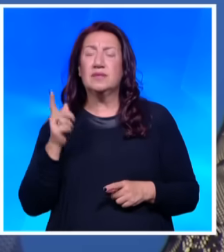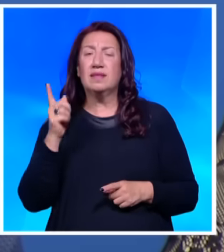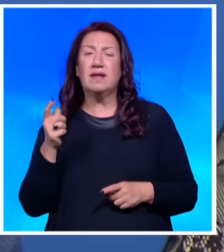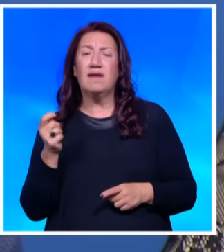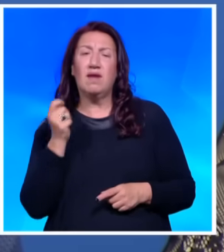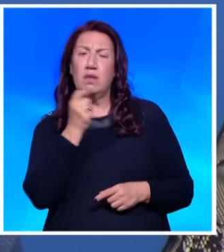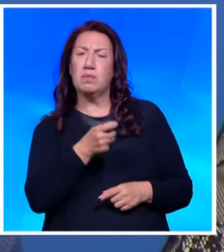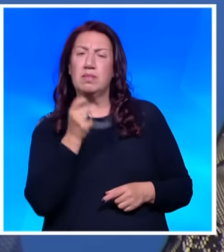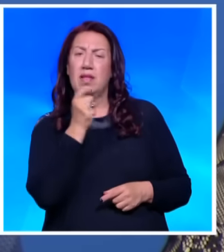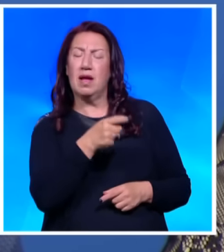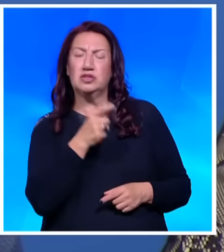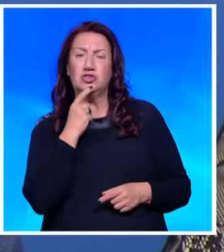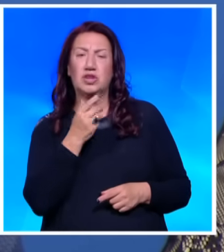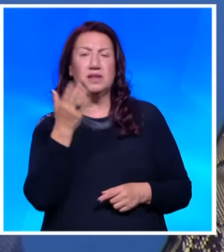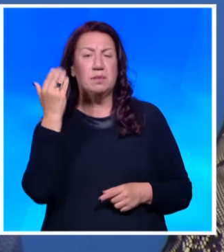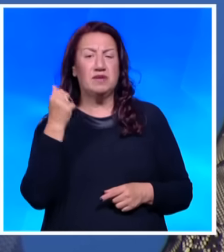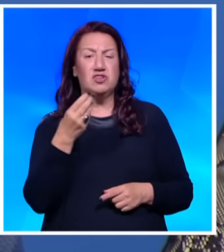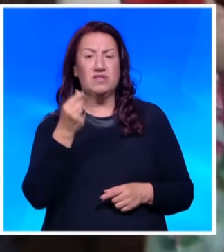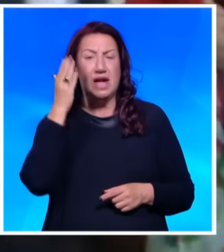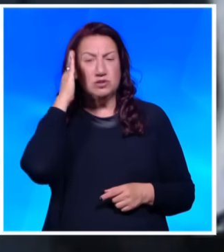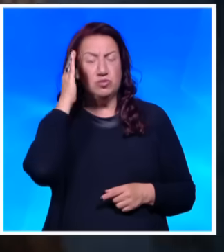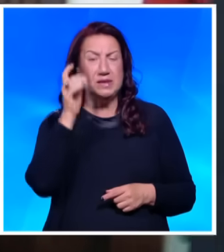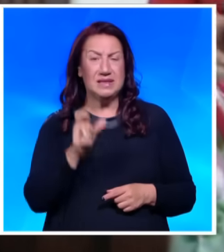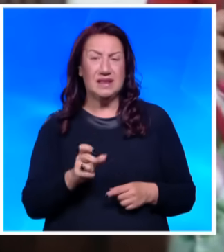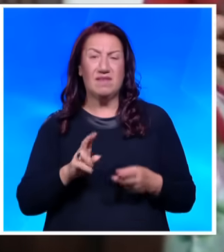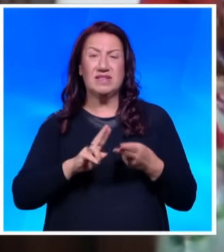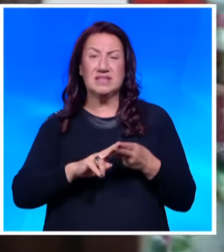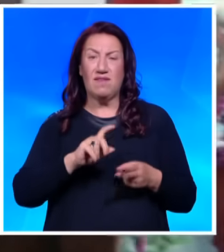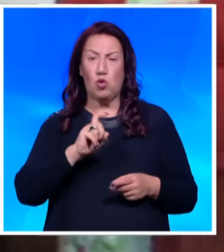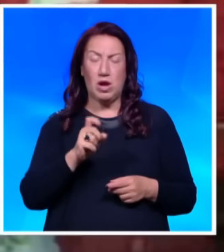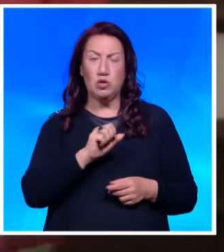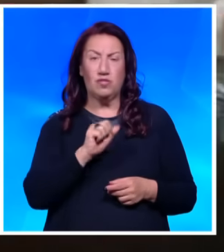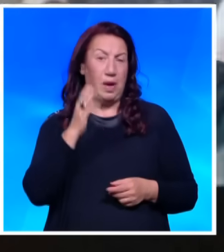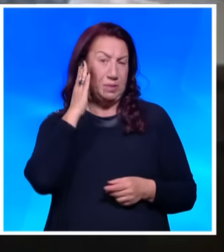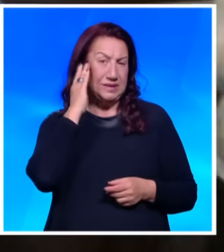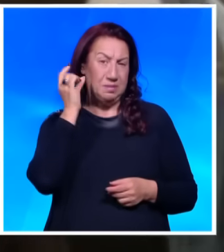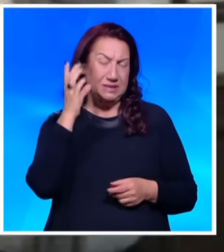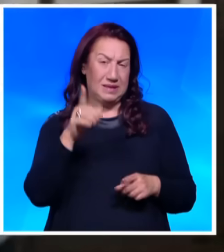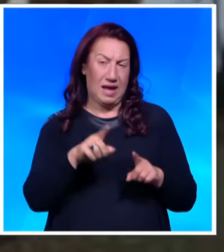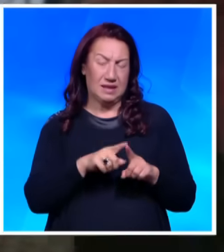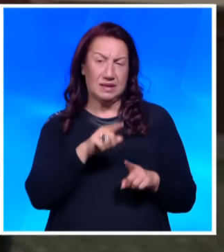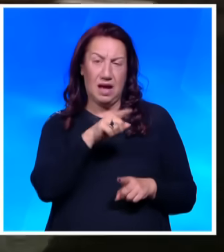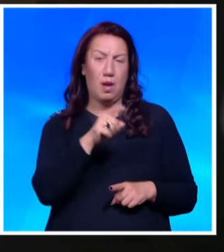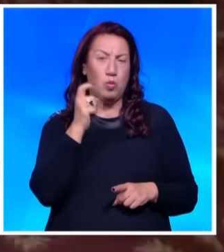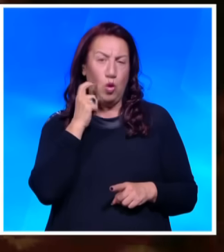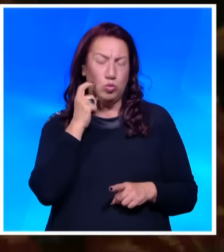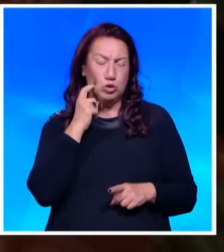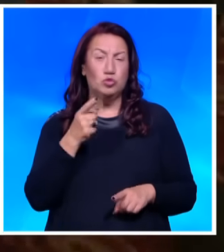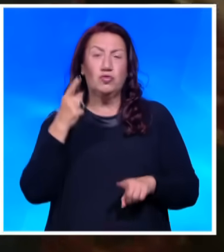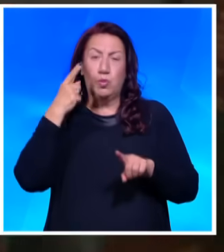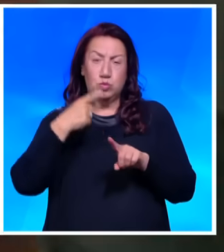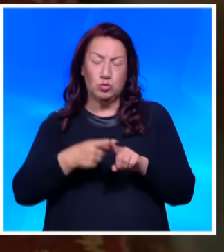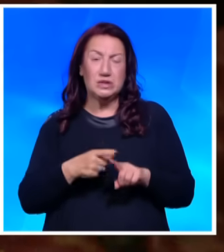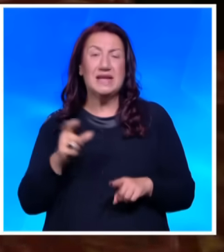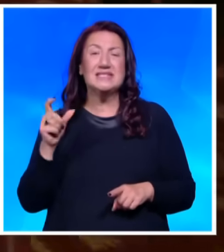бившия финансов министър Владислав Горанов и на премиера тогава Бойко Борисов. Участие имала и Севдалина Арнаудова, пиара на ГЕРБ.